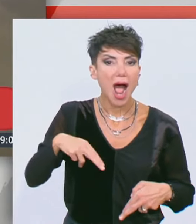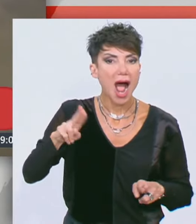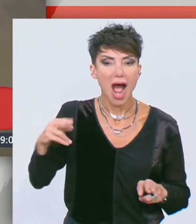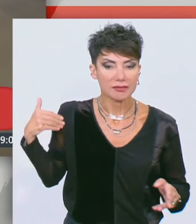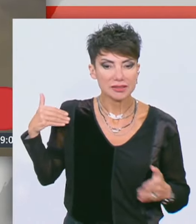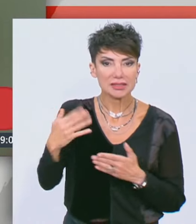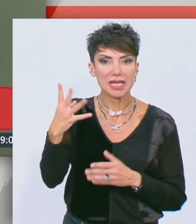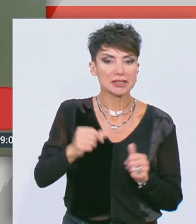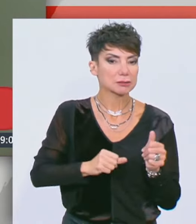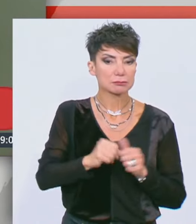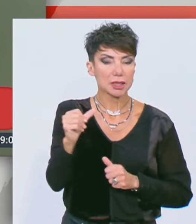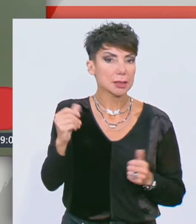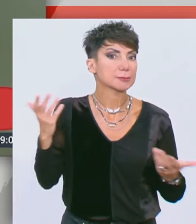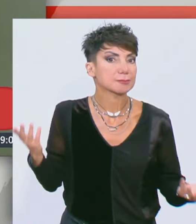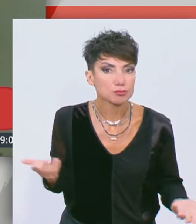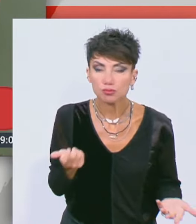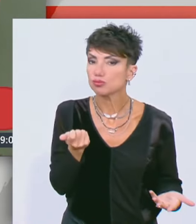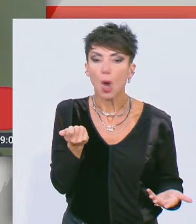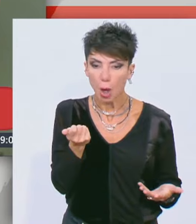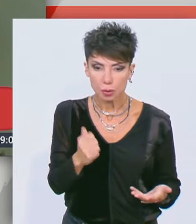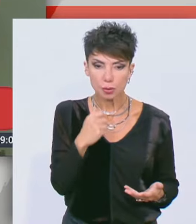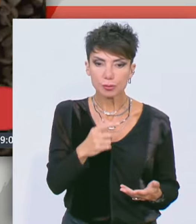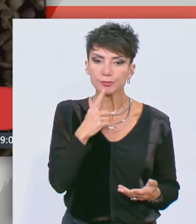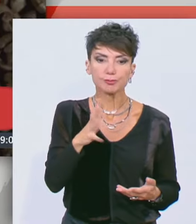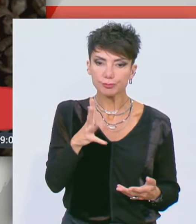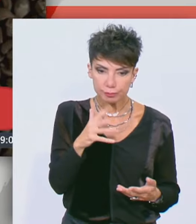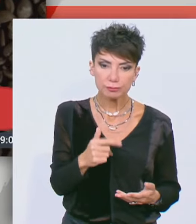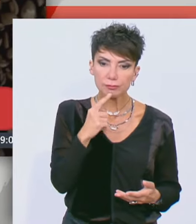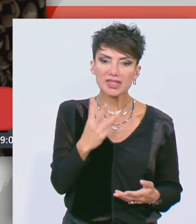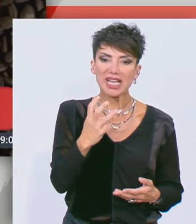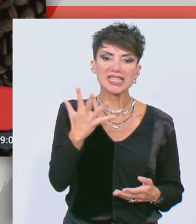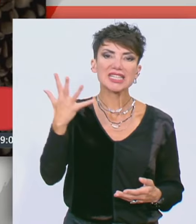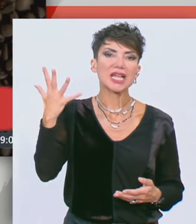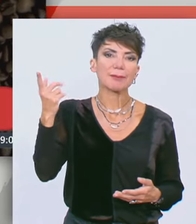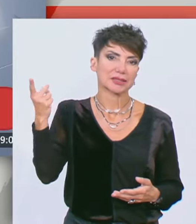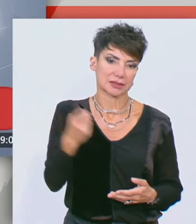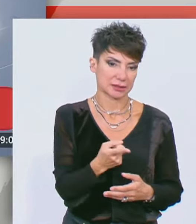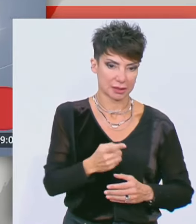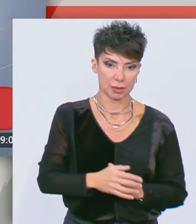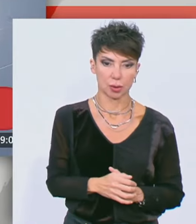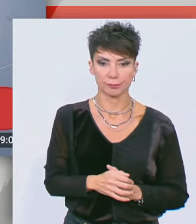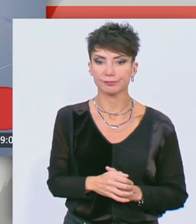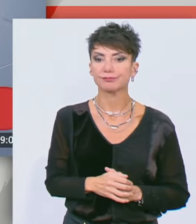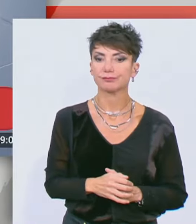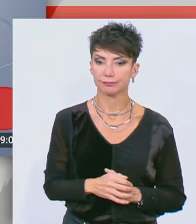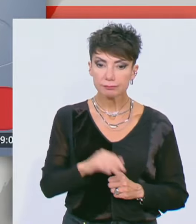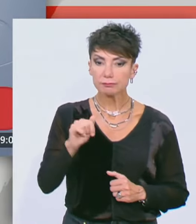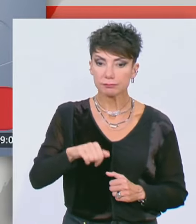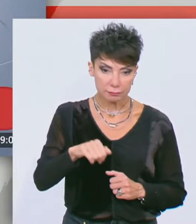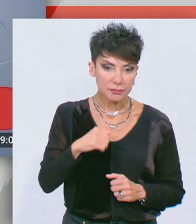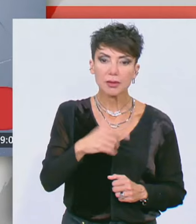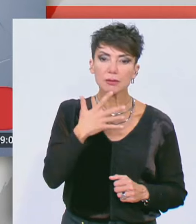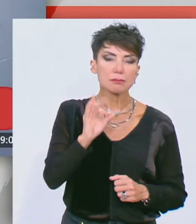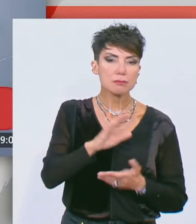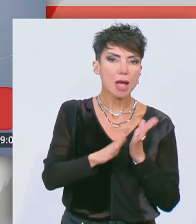τελευταίους 4 μήνες? Σύμφωνα με εισαγωγής καφέ, μεσοσταθμικά 35%. Έχουμε έλλειμμα παραγωγής εναντί